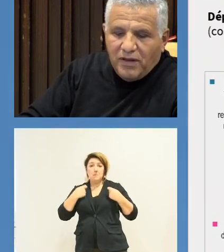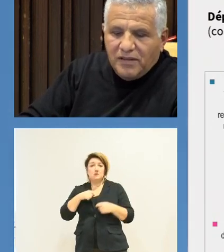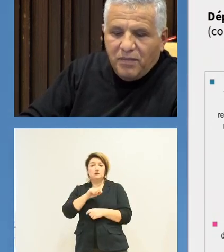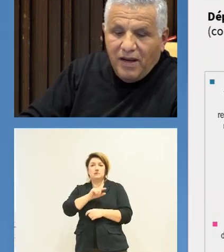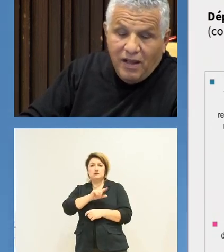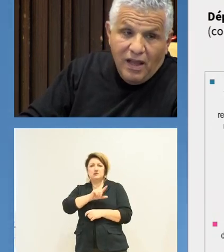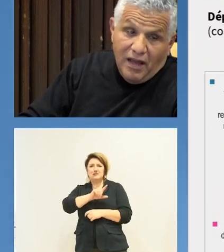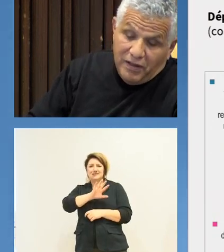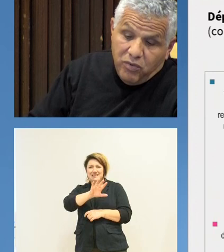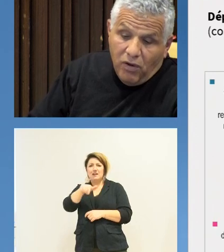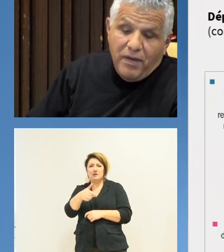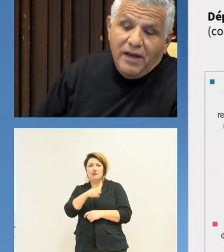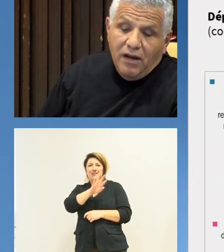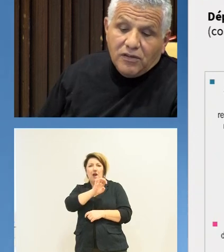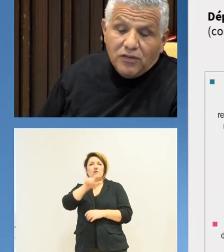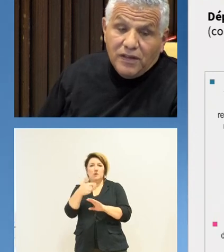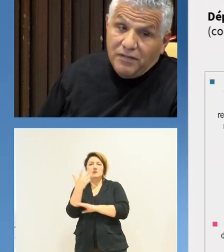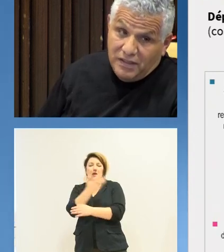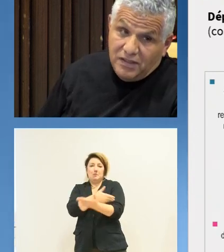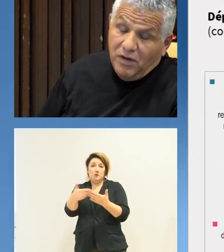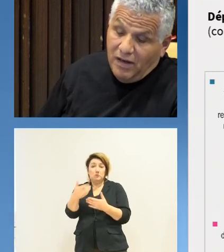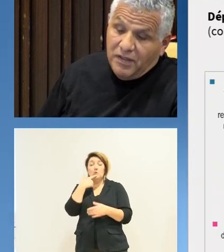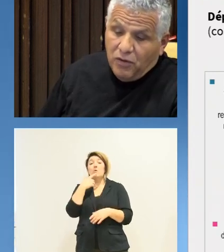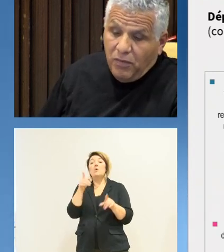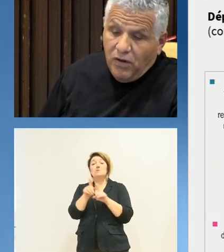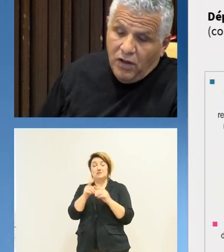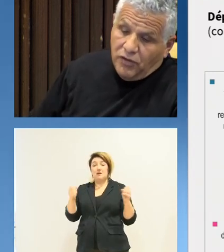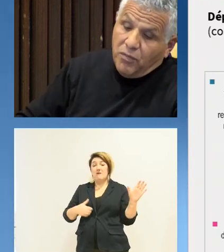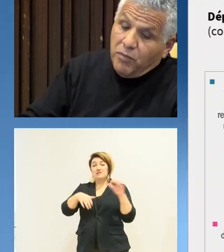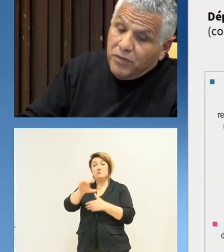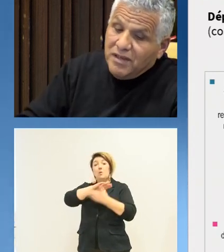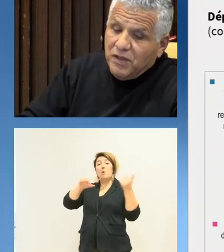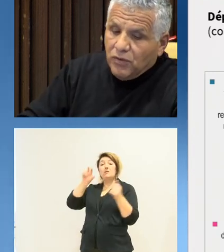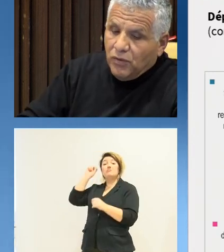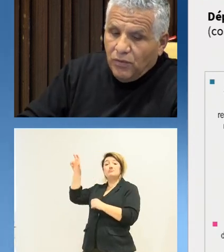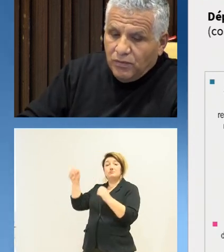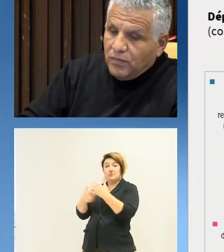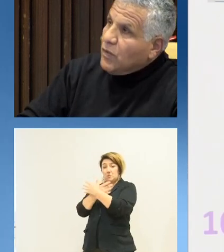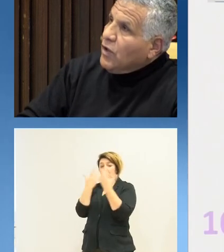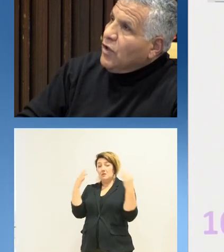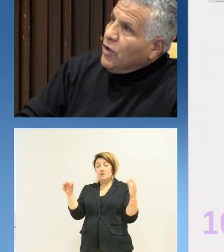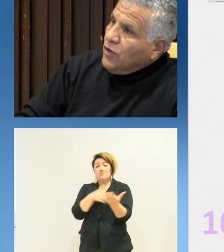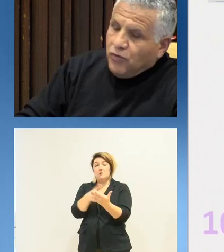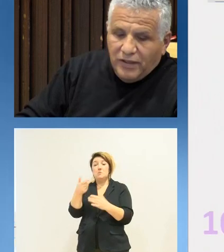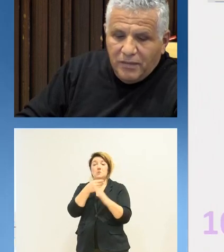budget principal avec pour rappel un transfert d'investissements à la métropole d'un peu plus de 10 millions d'euros sur les dépenses